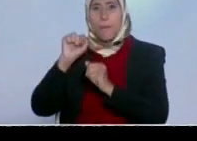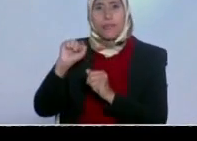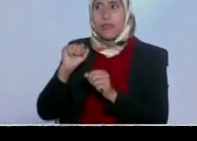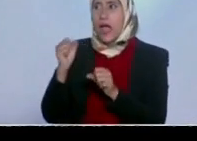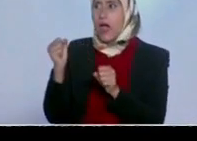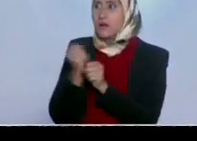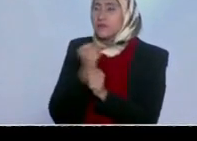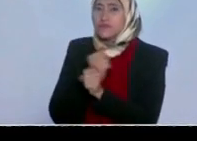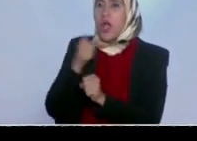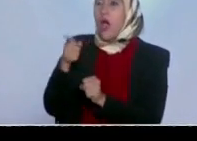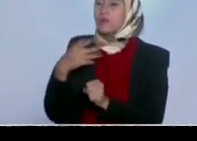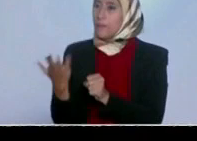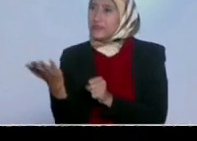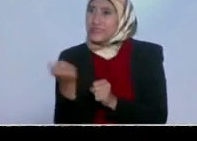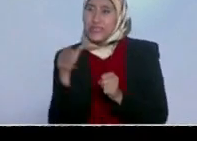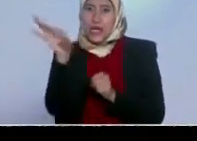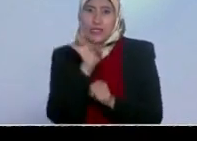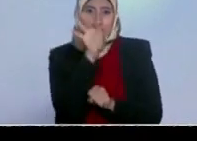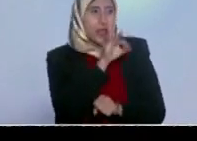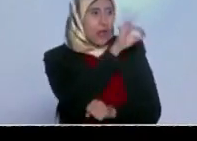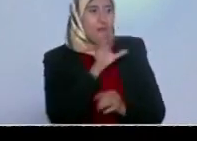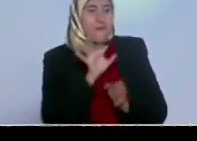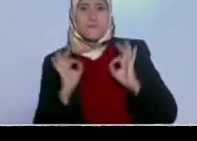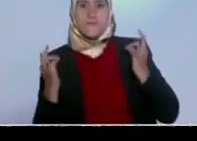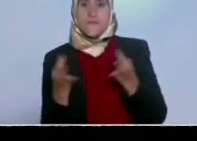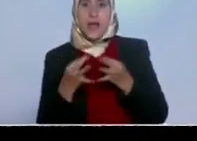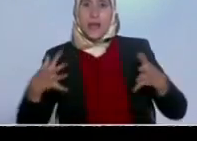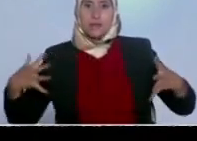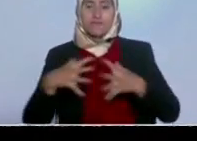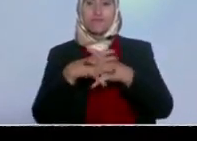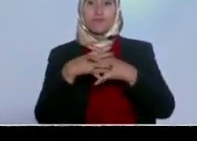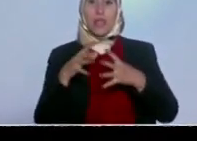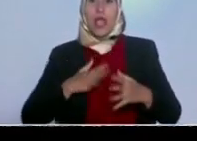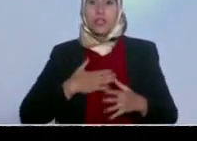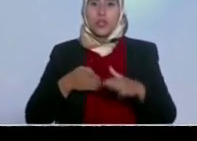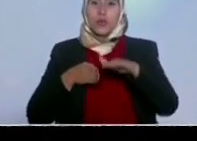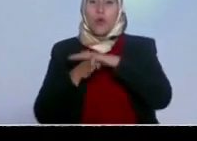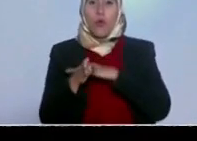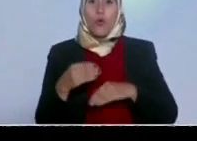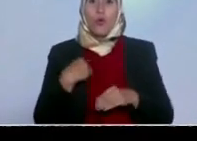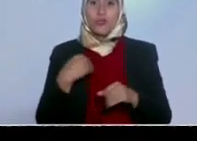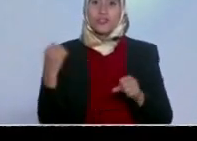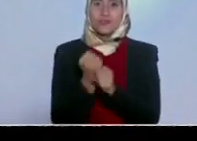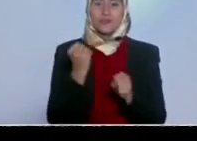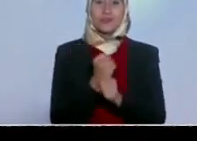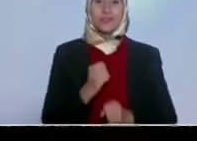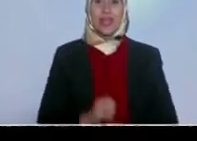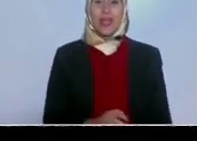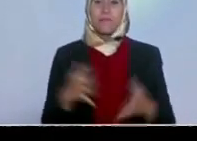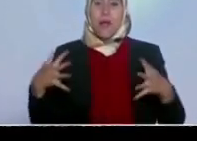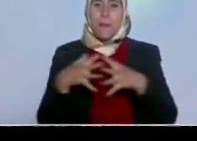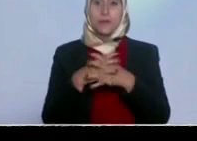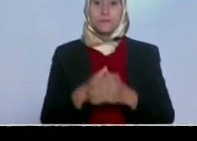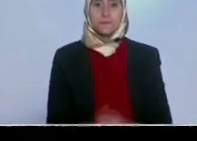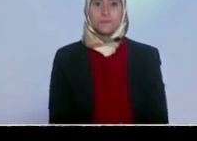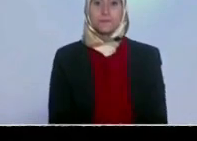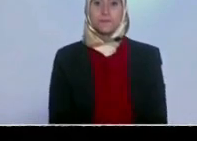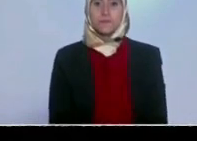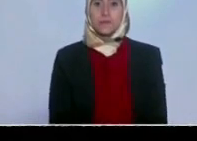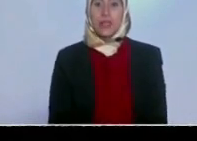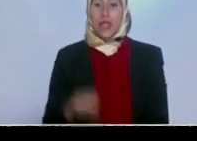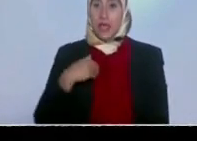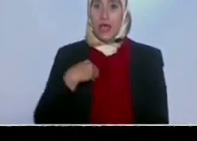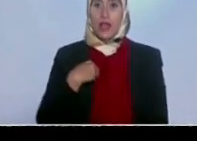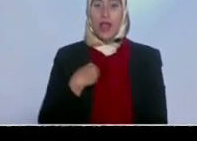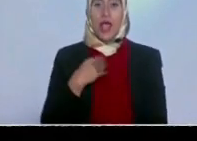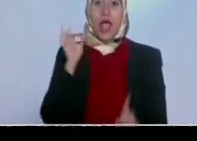عمل، وقمنا بمراجعة كل المعايير ديت وتأكدنا إنها تم مراعاتها بدقة. ورسالتنا إن احنا